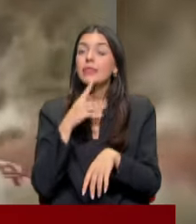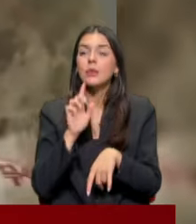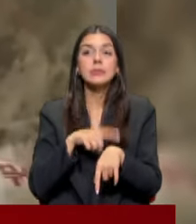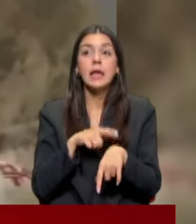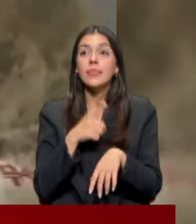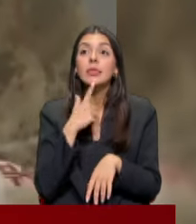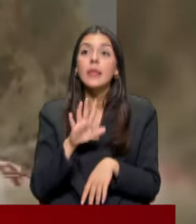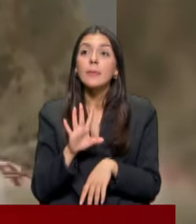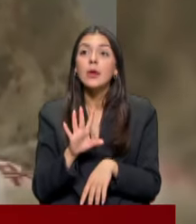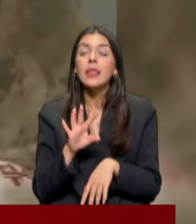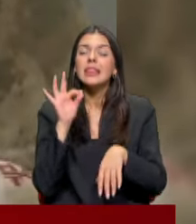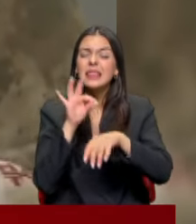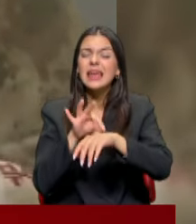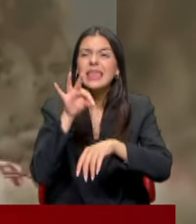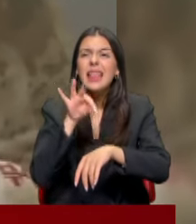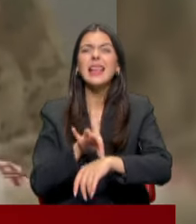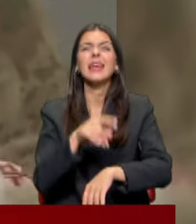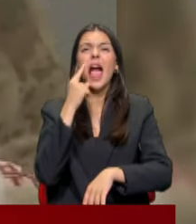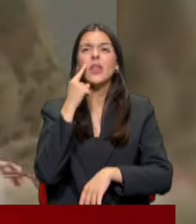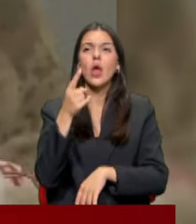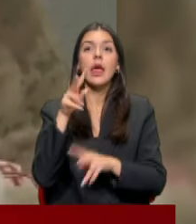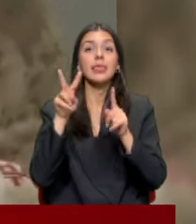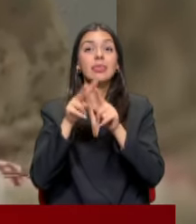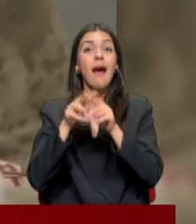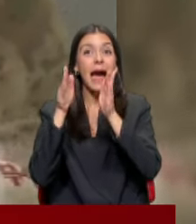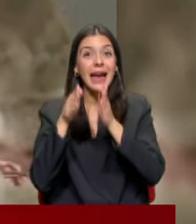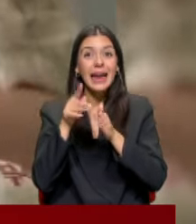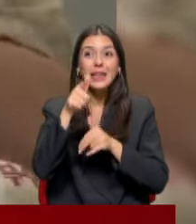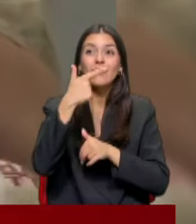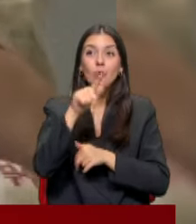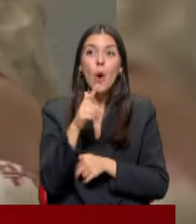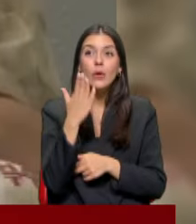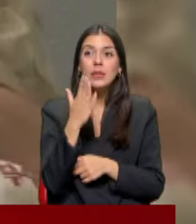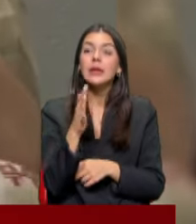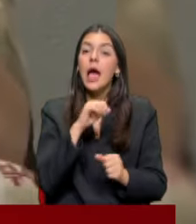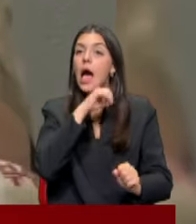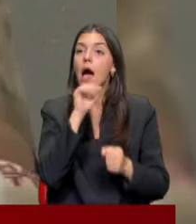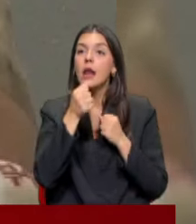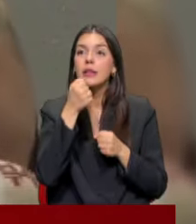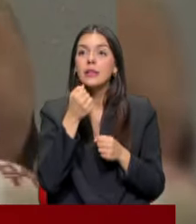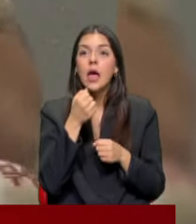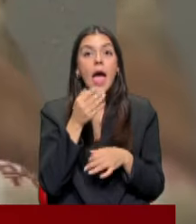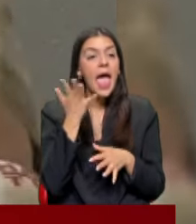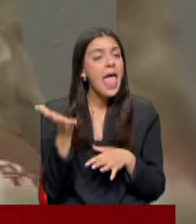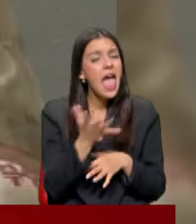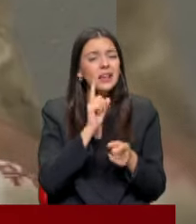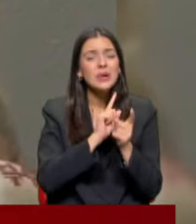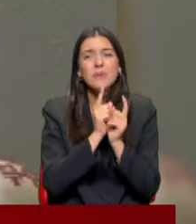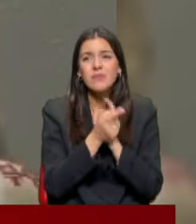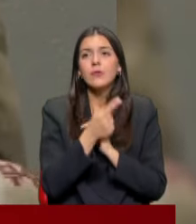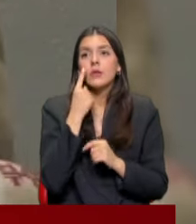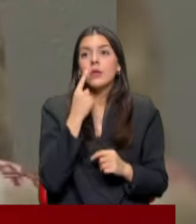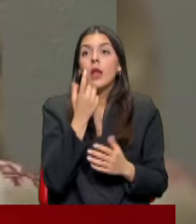olayı demiyorum. Dakika dakika Narin'in köydeki hareketlerini, faaliyetini, her türlü